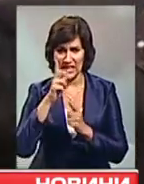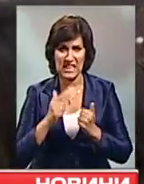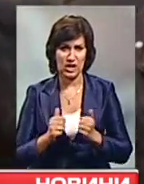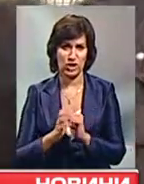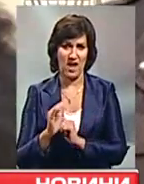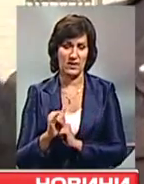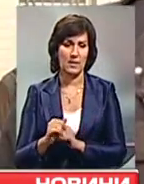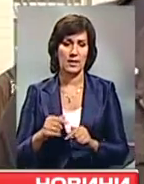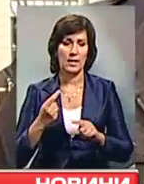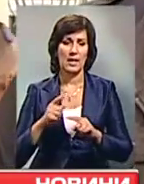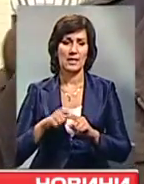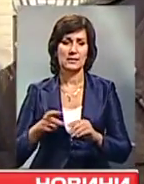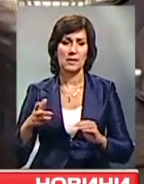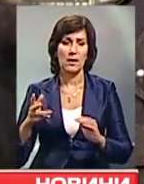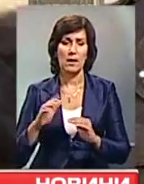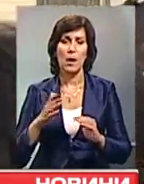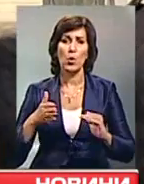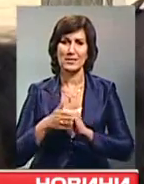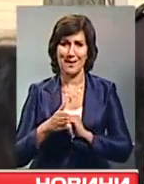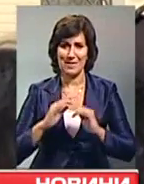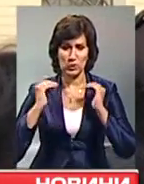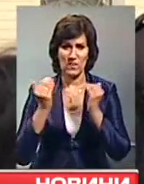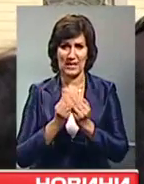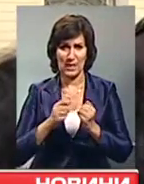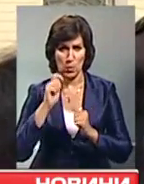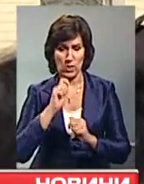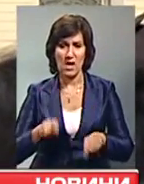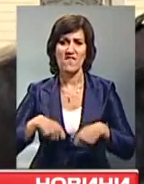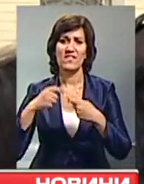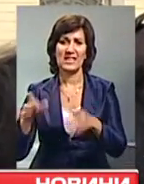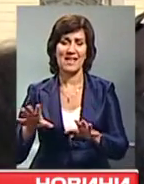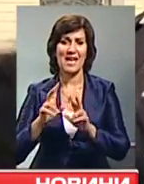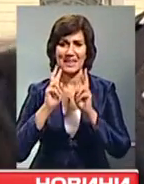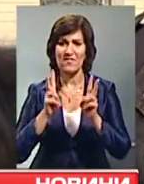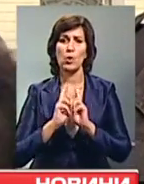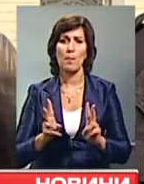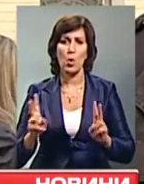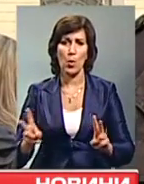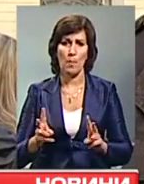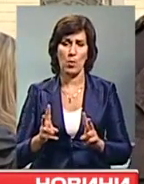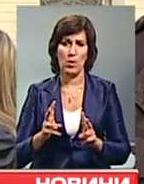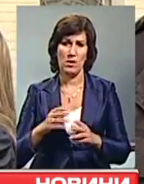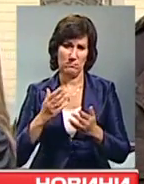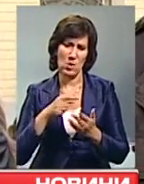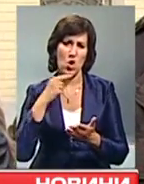Ці урізання національного суверенітету України і віддання невідомо кому, але зрозуміло, що